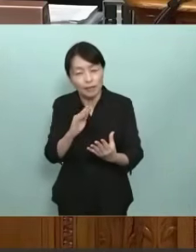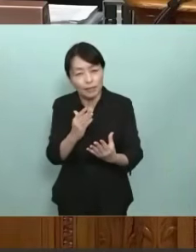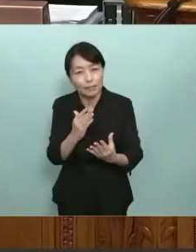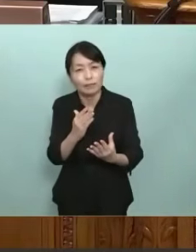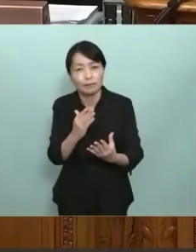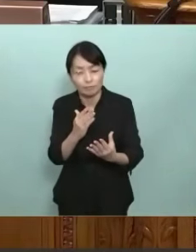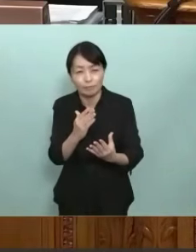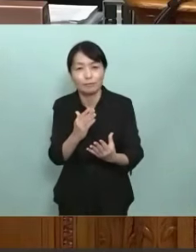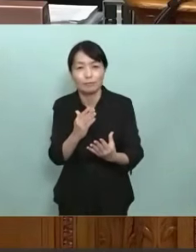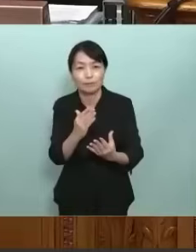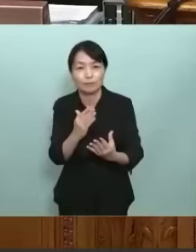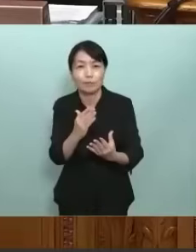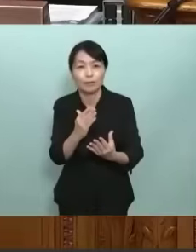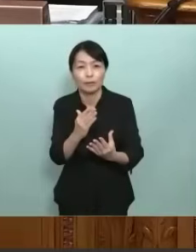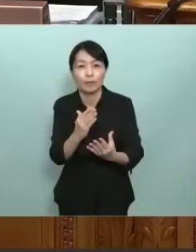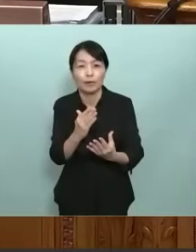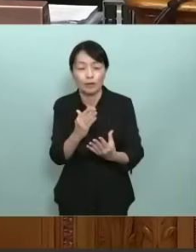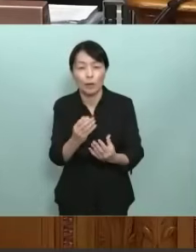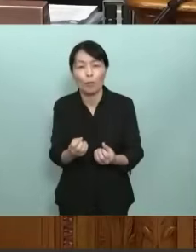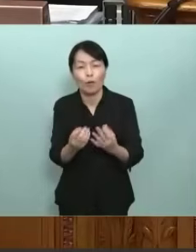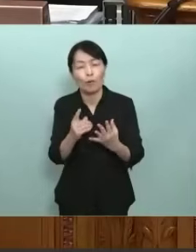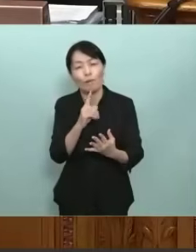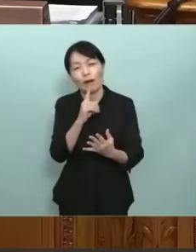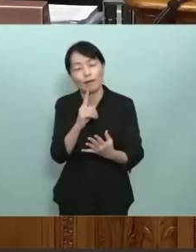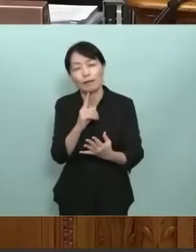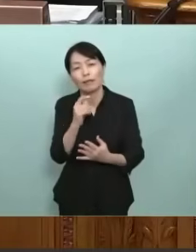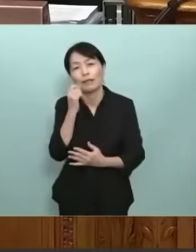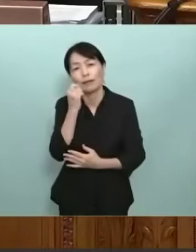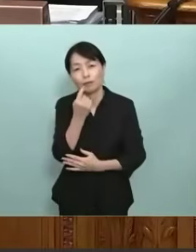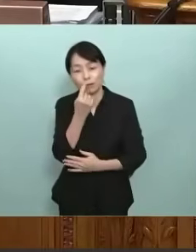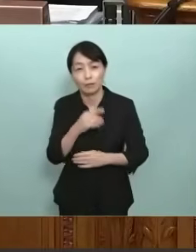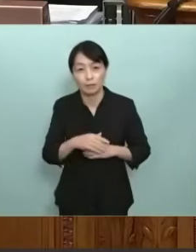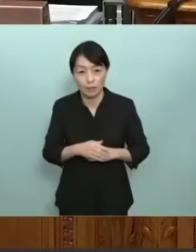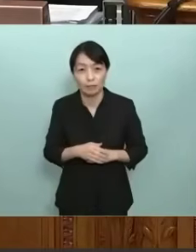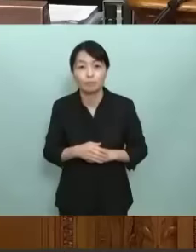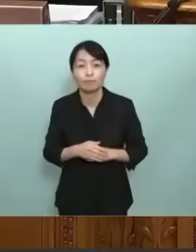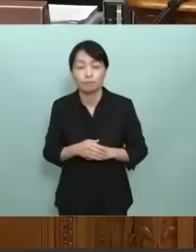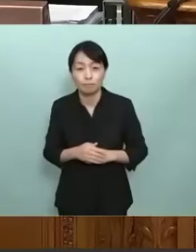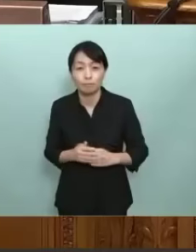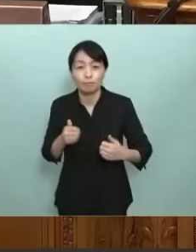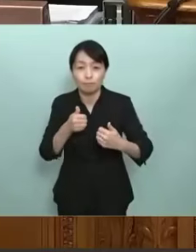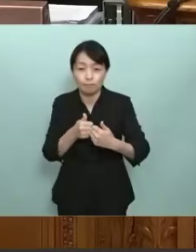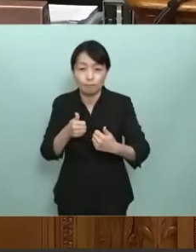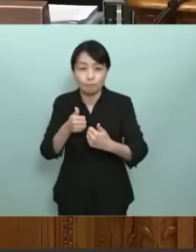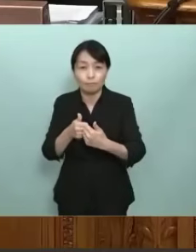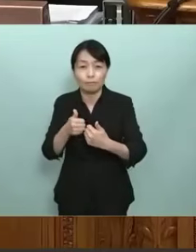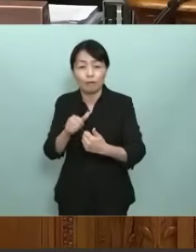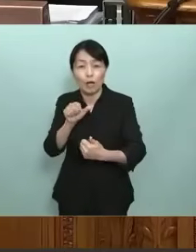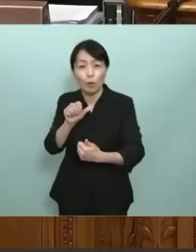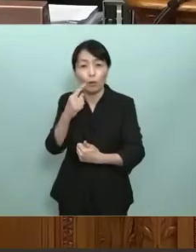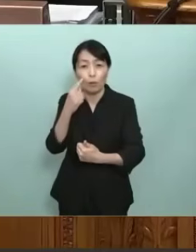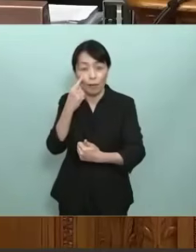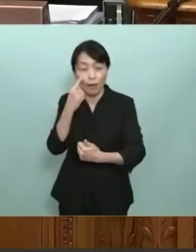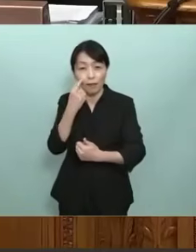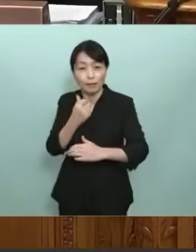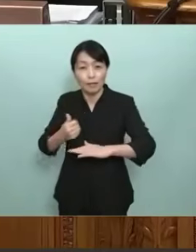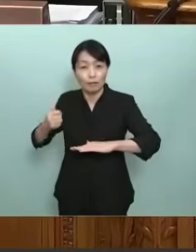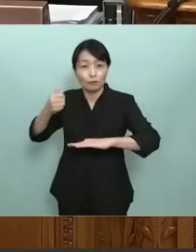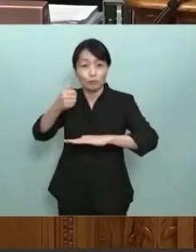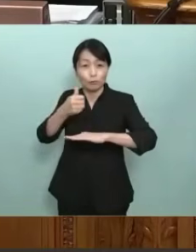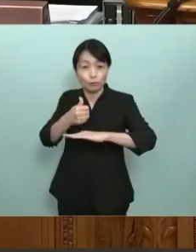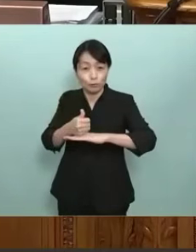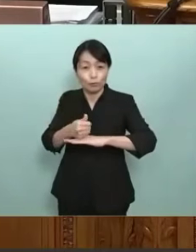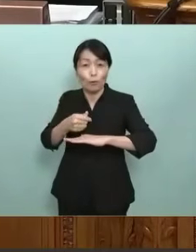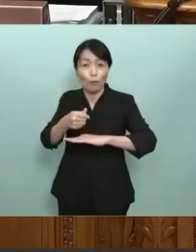がそのお祝いが言えなくなりました苦5度目の挑戦で念願の総理総裁の座を